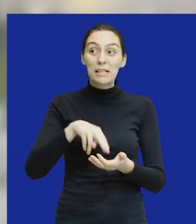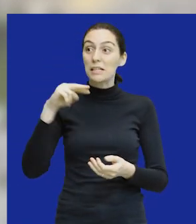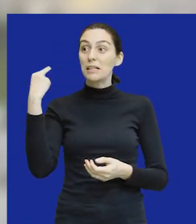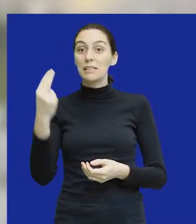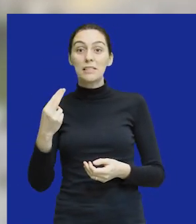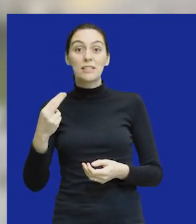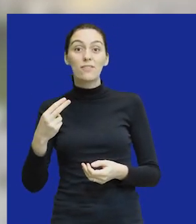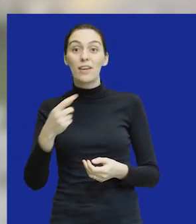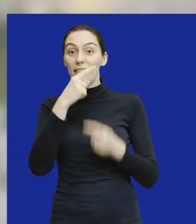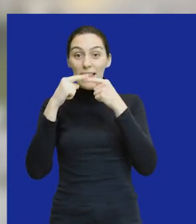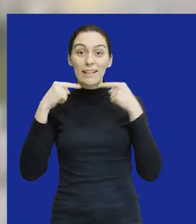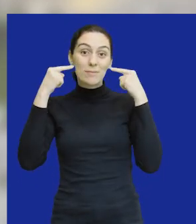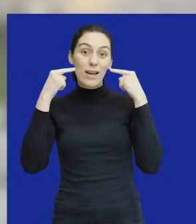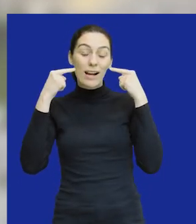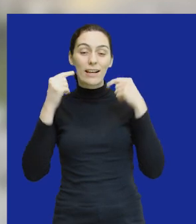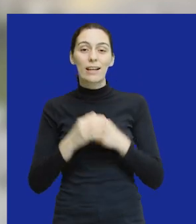Prije svega,